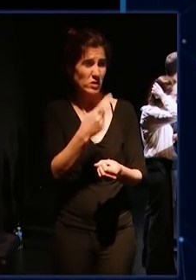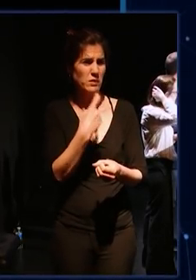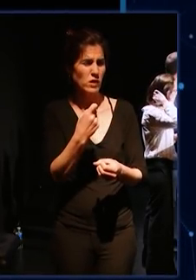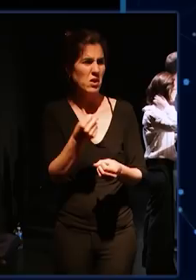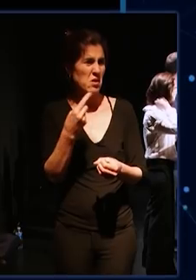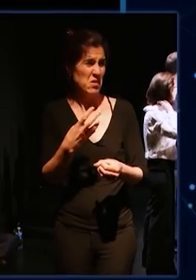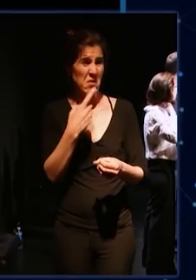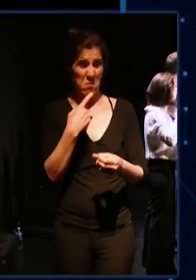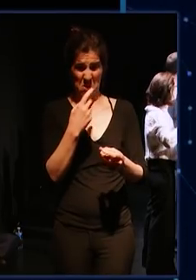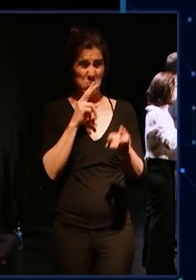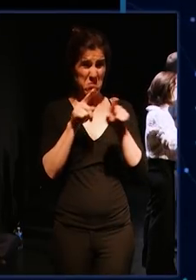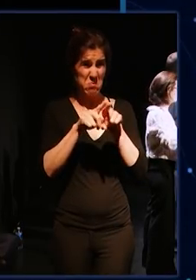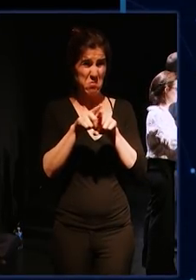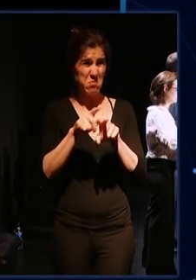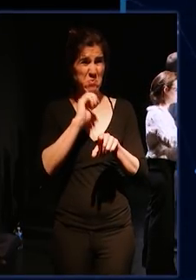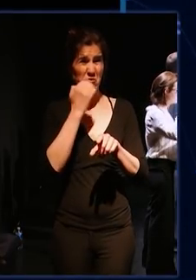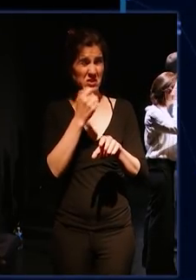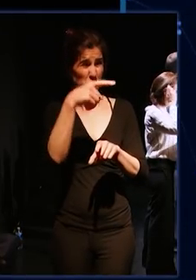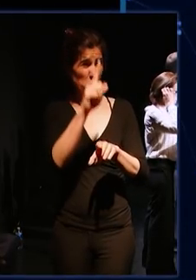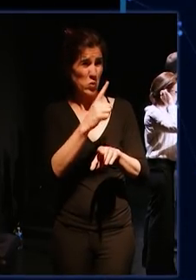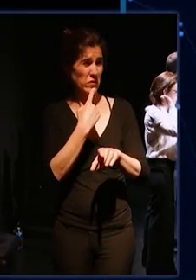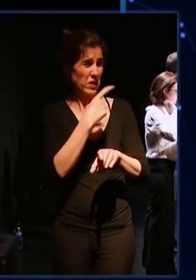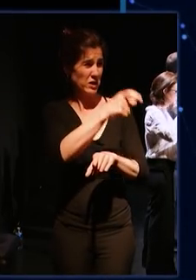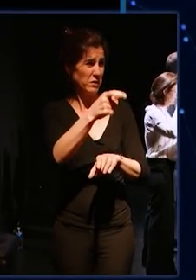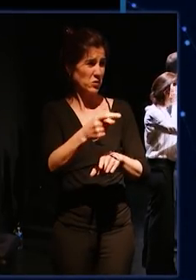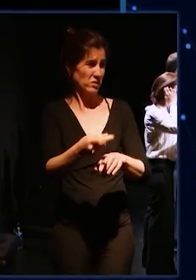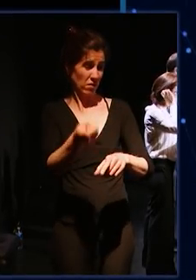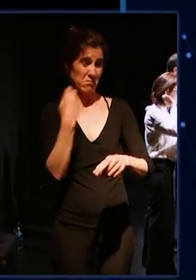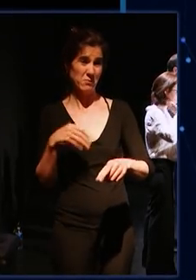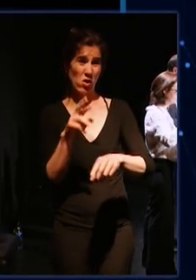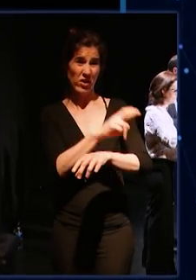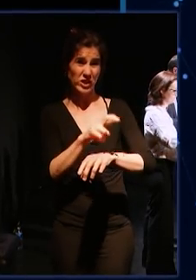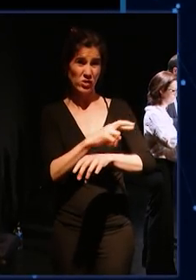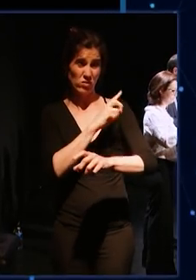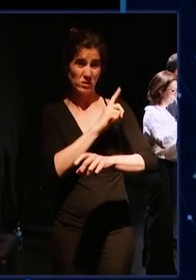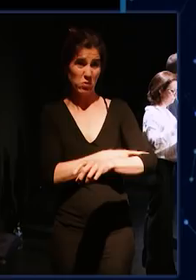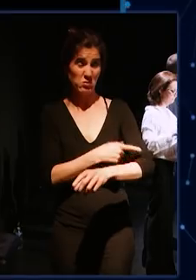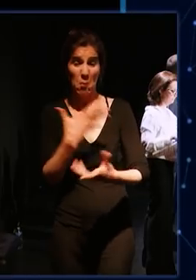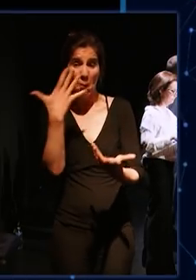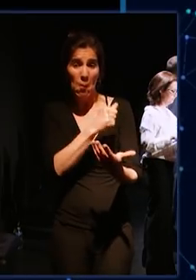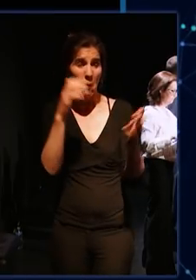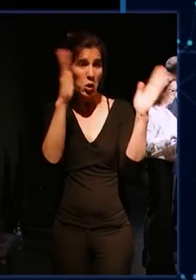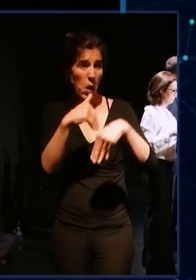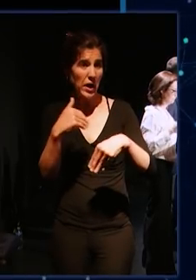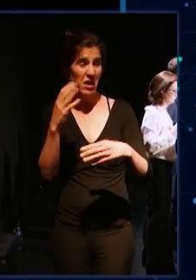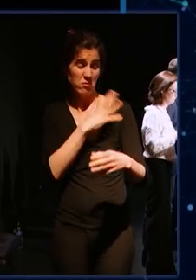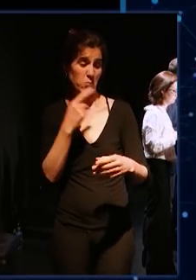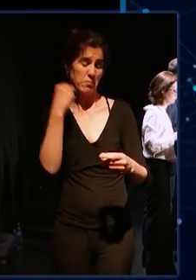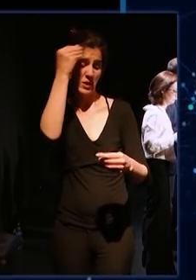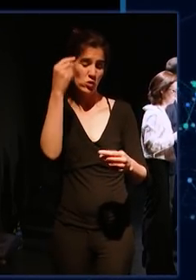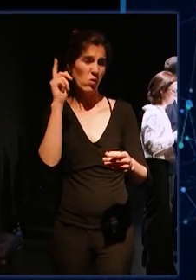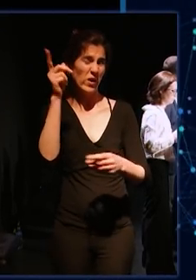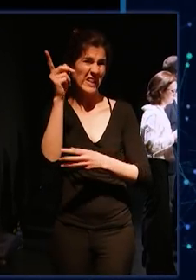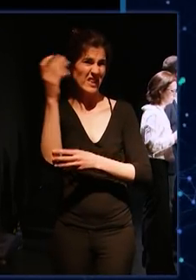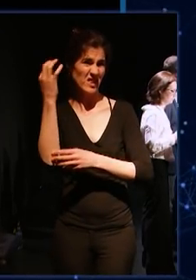havia estat molt poc present, i aquest jo crec que ha de ser un dels requisits que ha de tenir un regidor, treballar menys al despatx i més